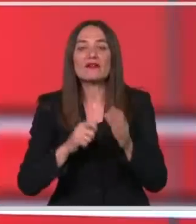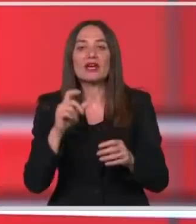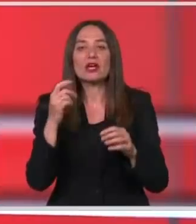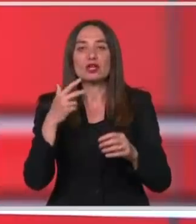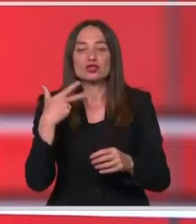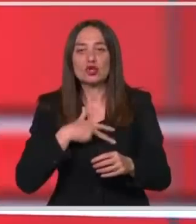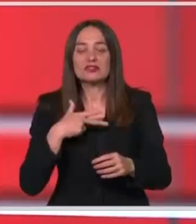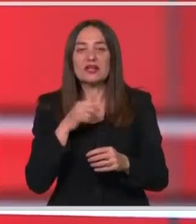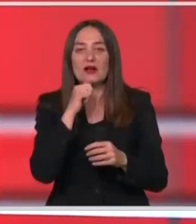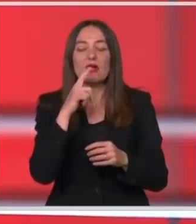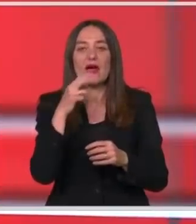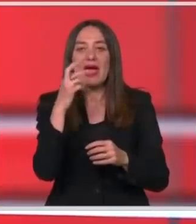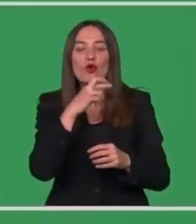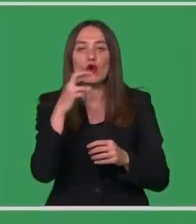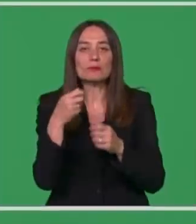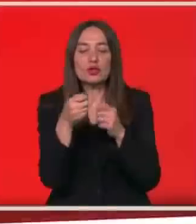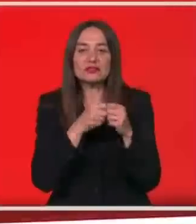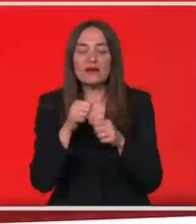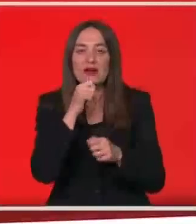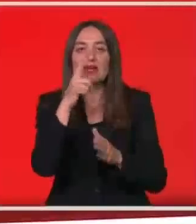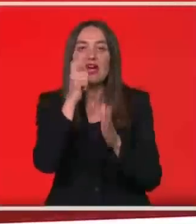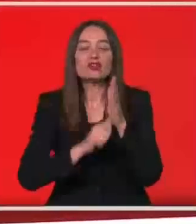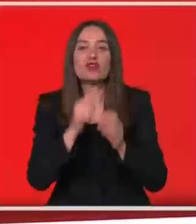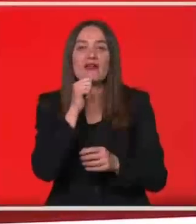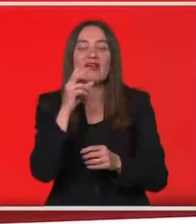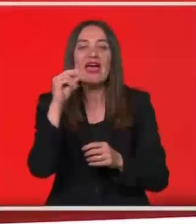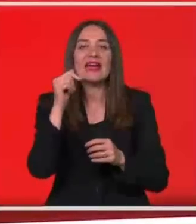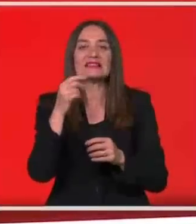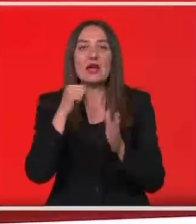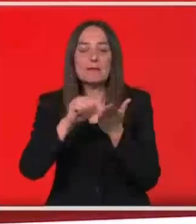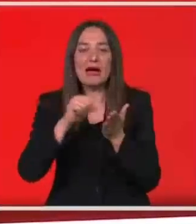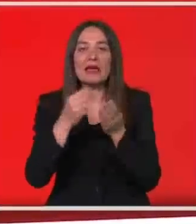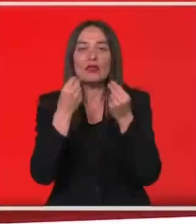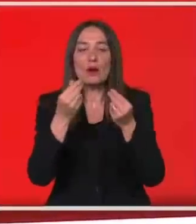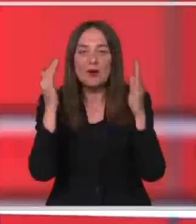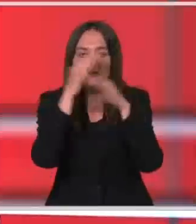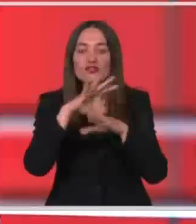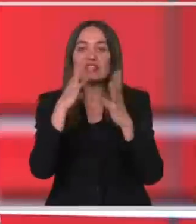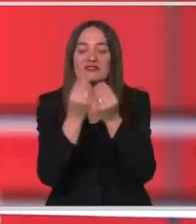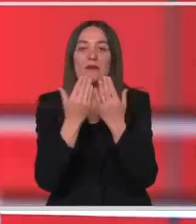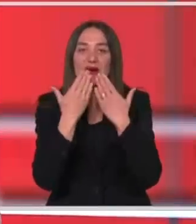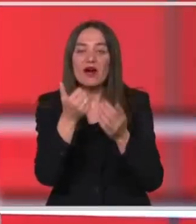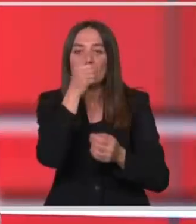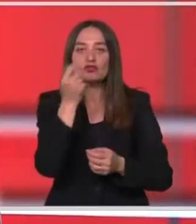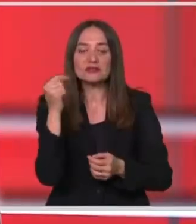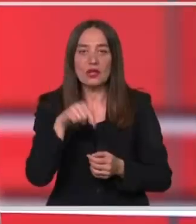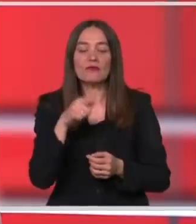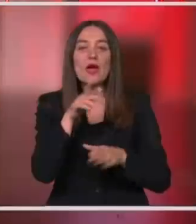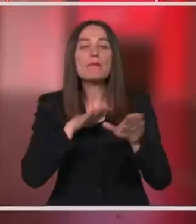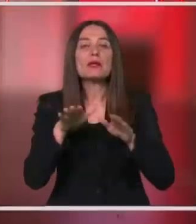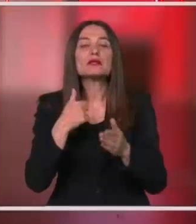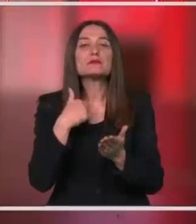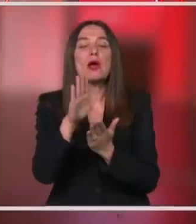Srbije i Slavko Carić, predsednik izvršnog odbora Erste banke. Dobroveče svima i hvala vam što ste ovde. Ministre, krenut ćemo